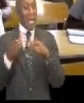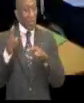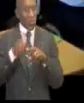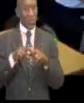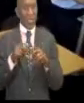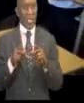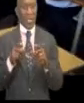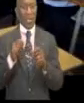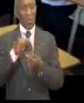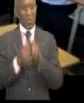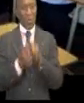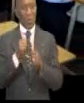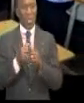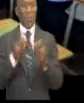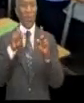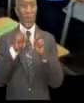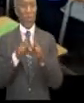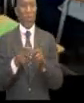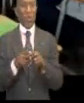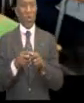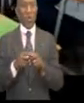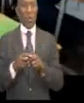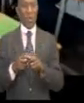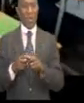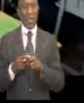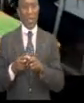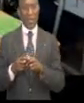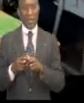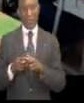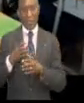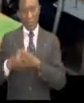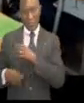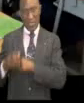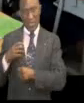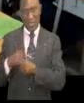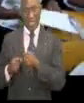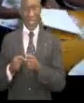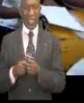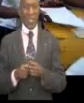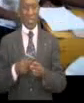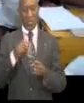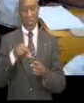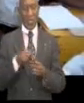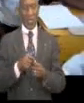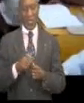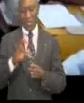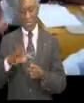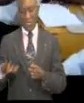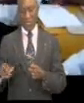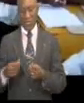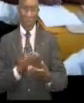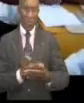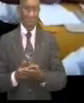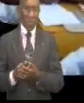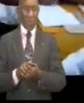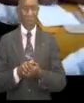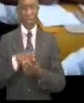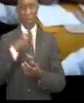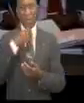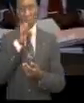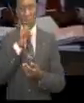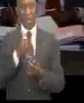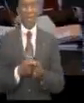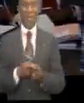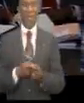aussi. Quelques mesures préventives pour éviter le VIH-SIDA sont aussi connues par ces élèves des 3e, 4e, 5e